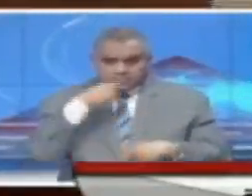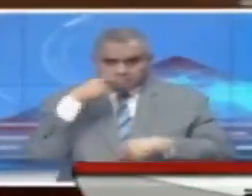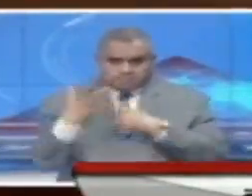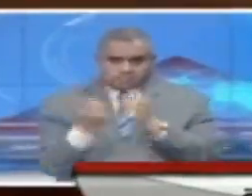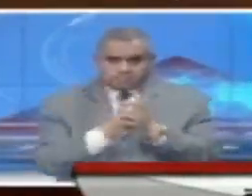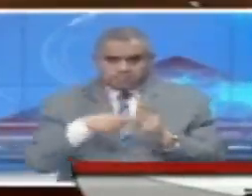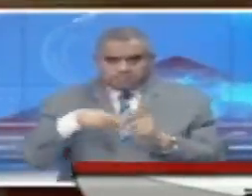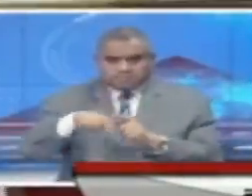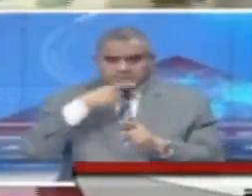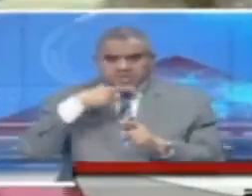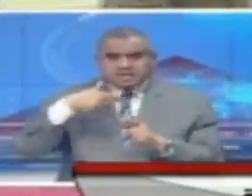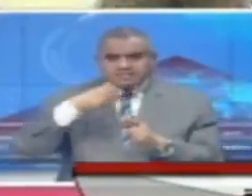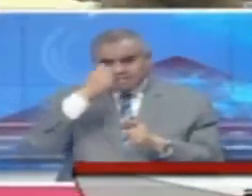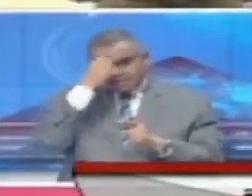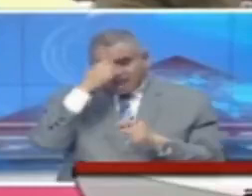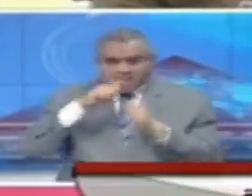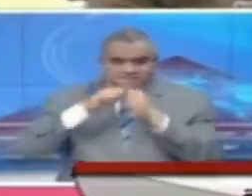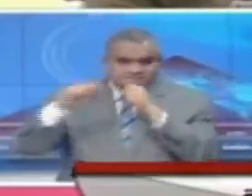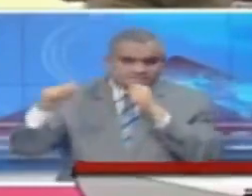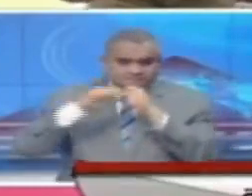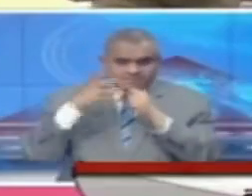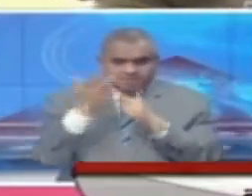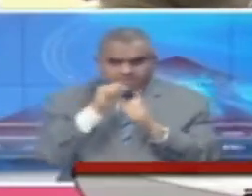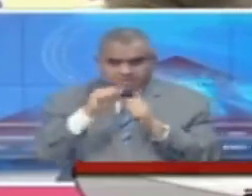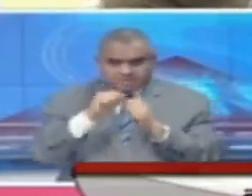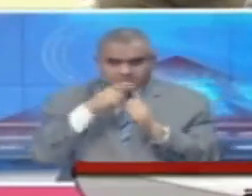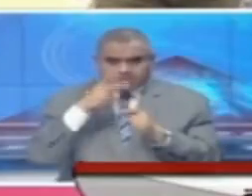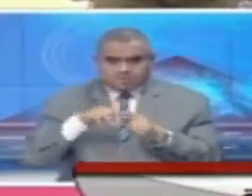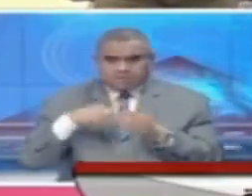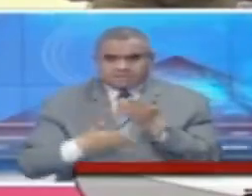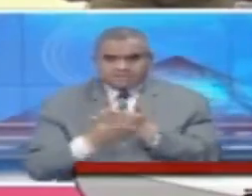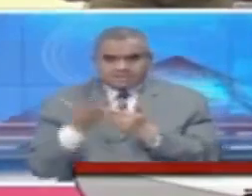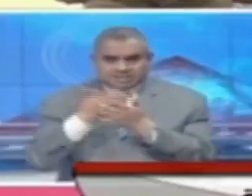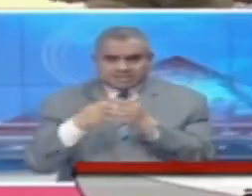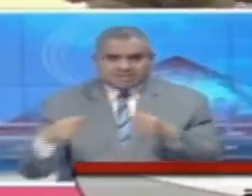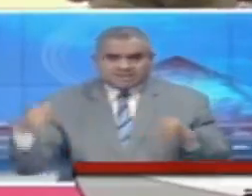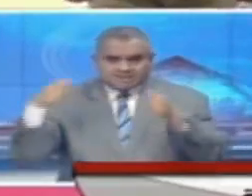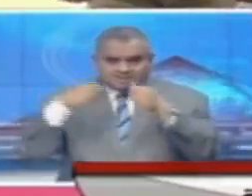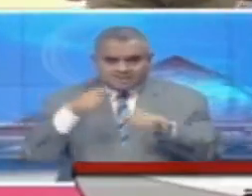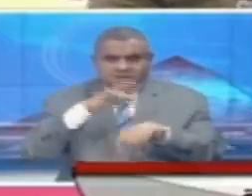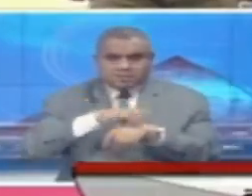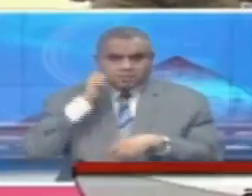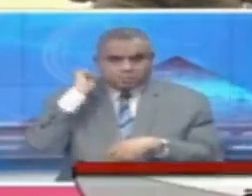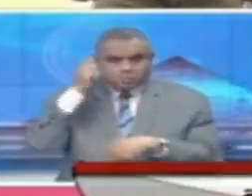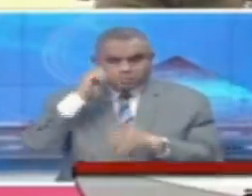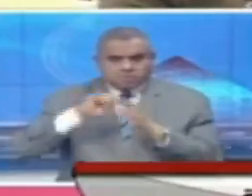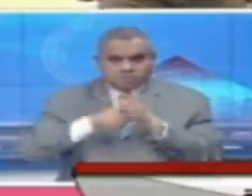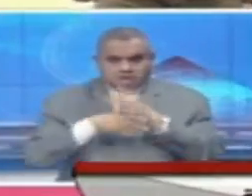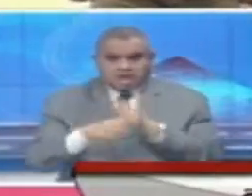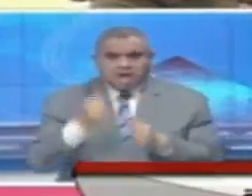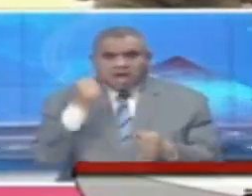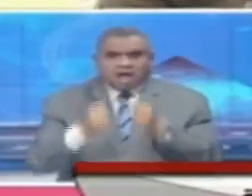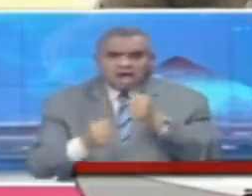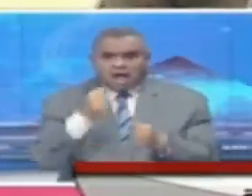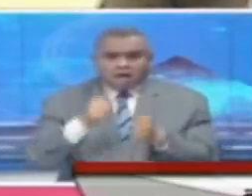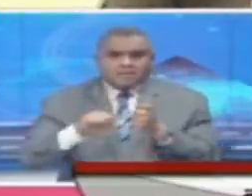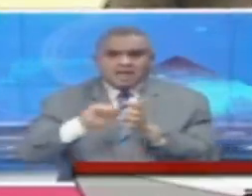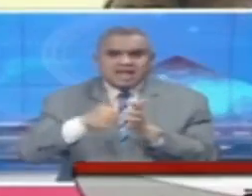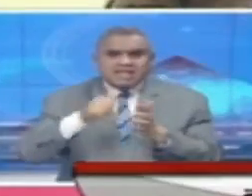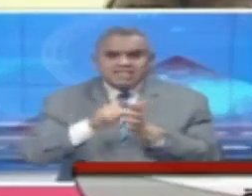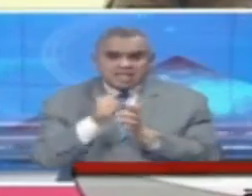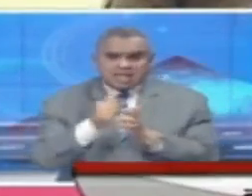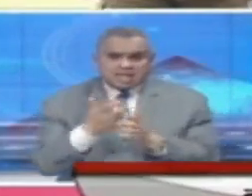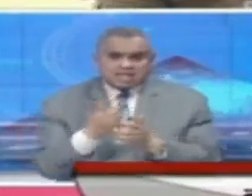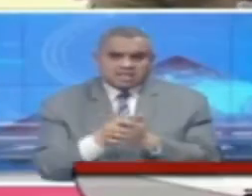20,000 متر مربع. الجديد إن احنا هنضيف في المستشفيات عربيات. احنا